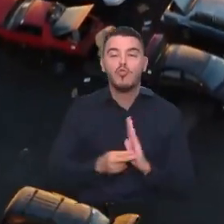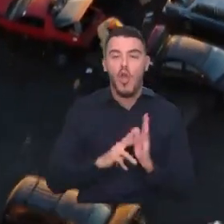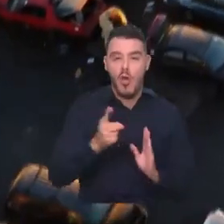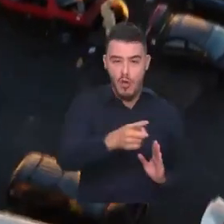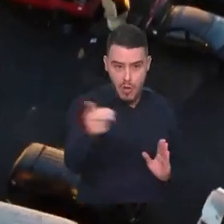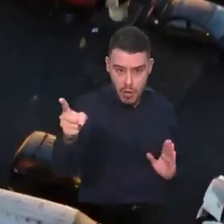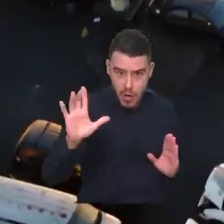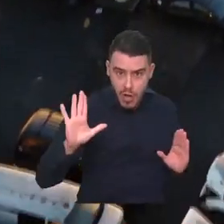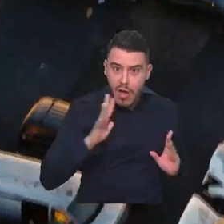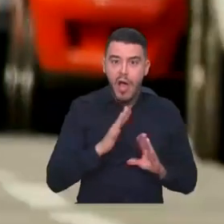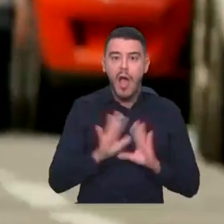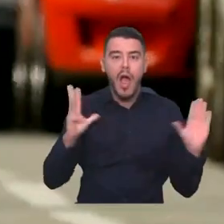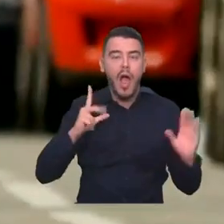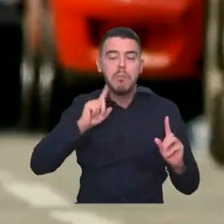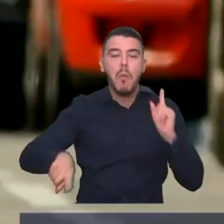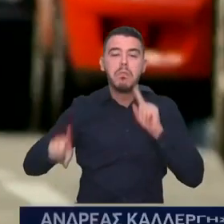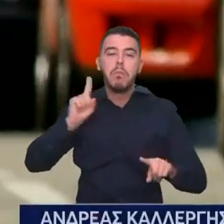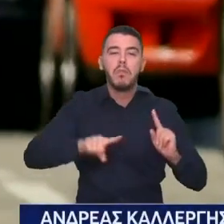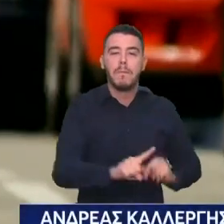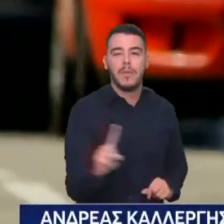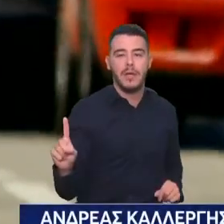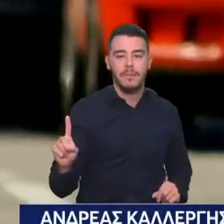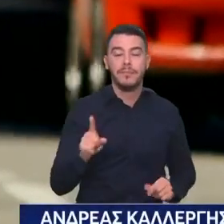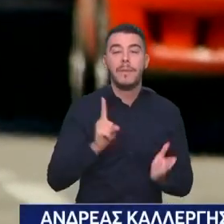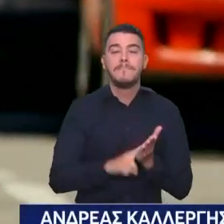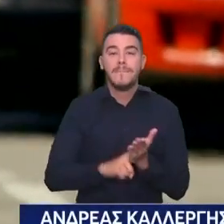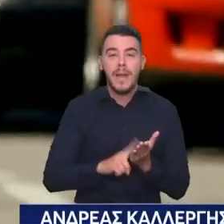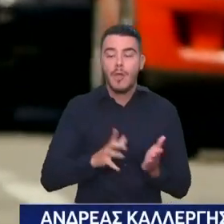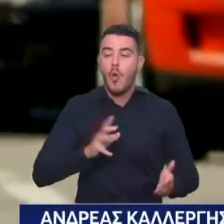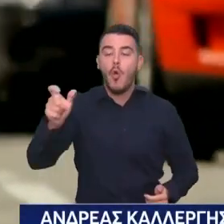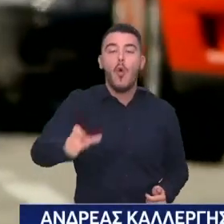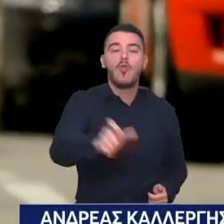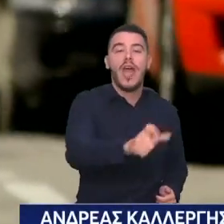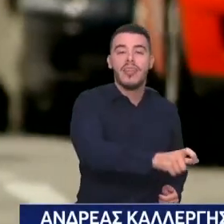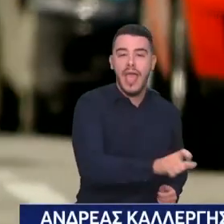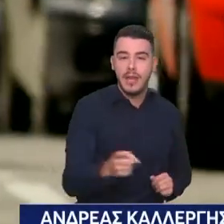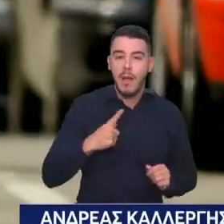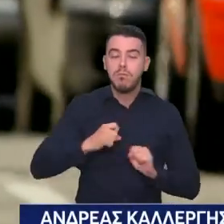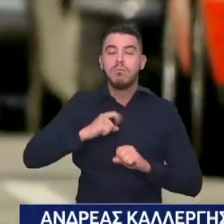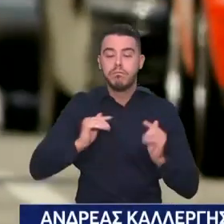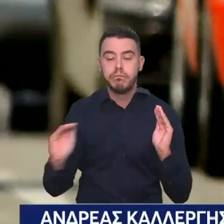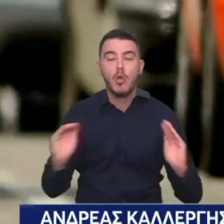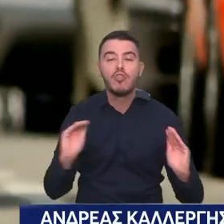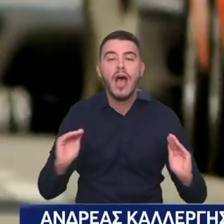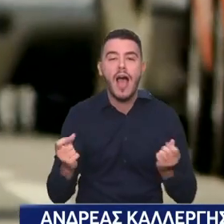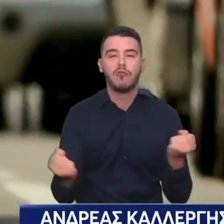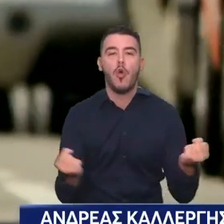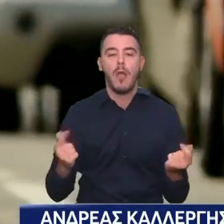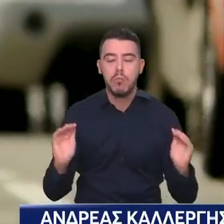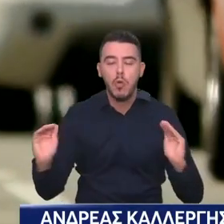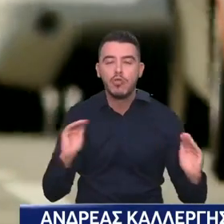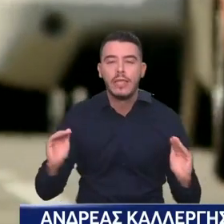βρεθούν προδυσάρες των απροόπτων. Θα πρέπει ο κάθε ασφαλισμένος, ο κάθε πελάτης να προστατεύει το περιουσιακό του